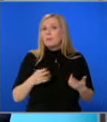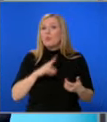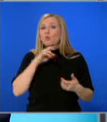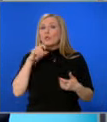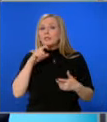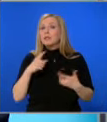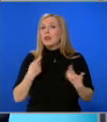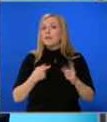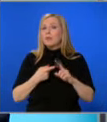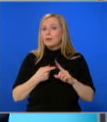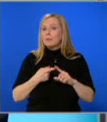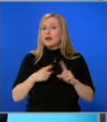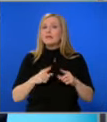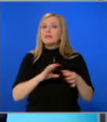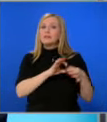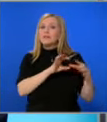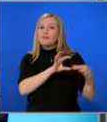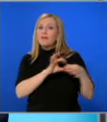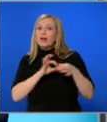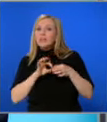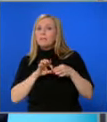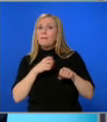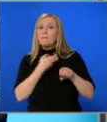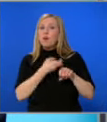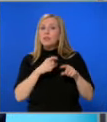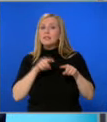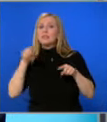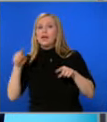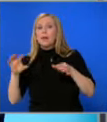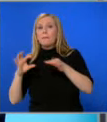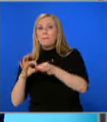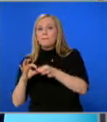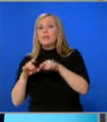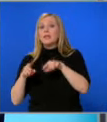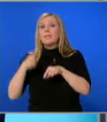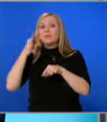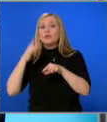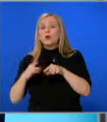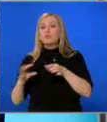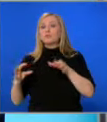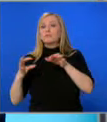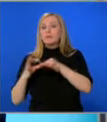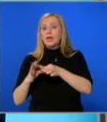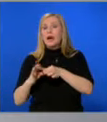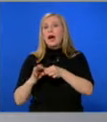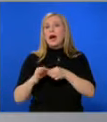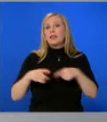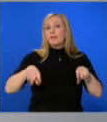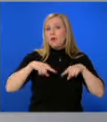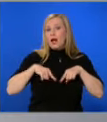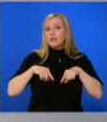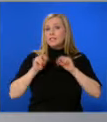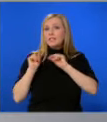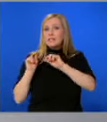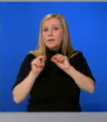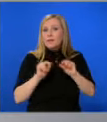с болница, с психолог, с адвокатските